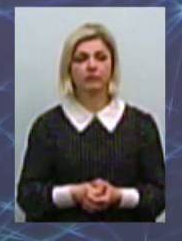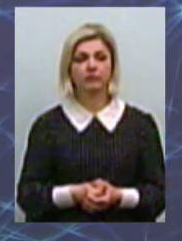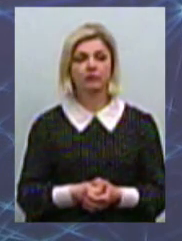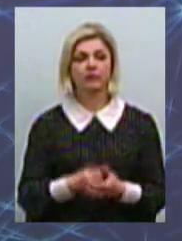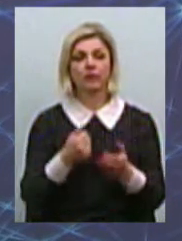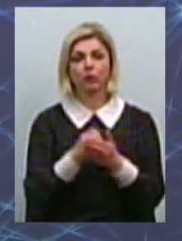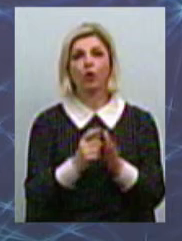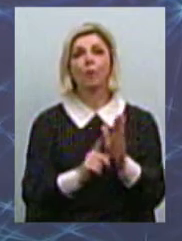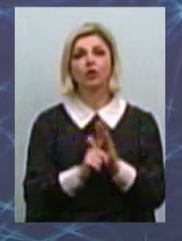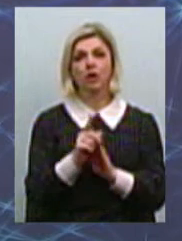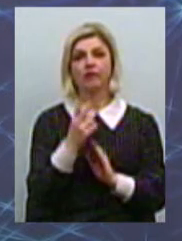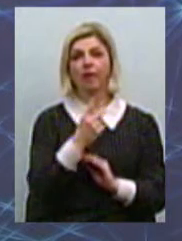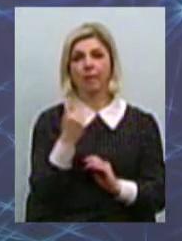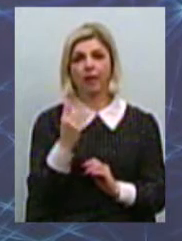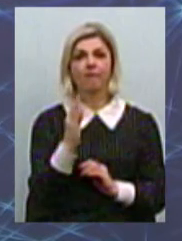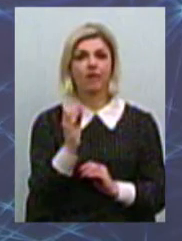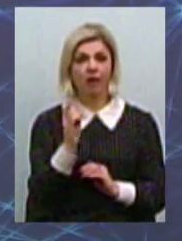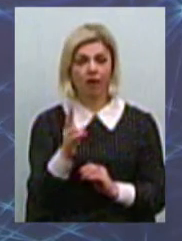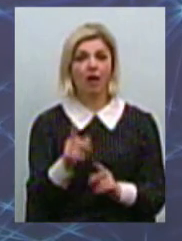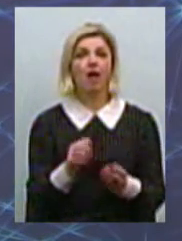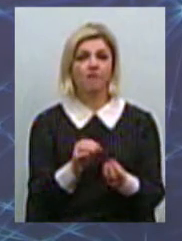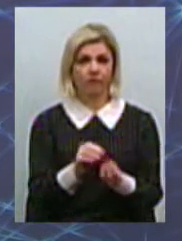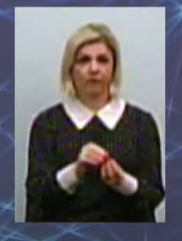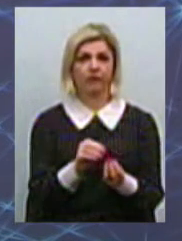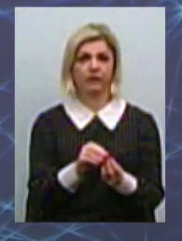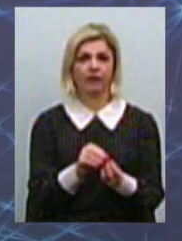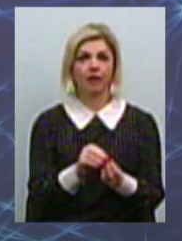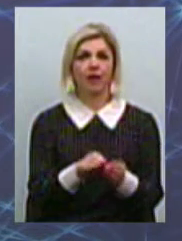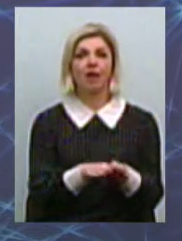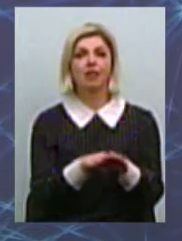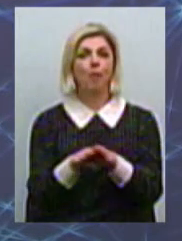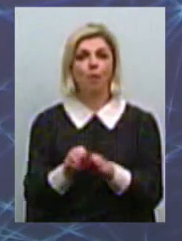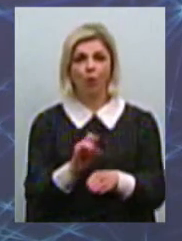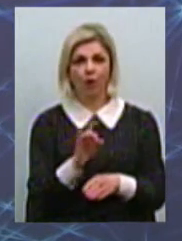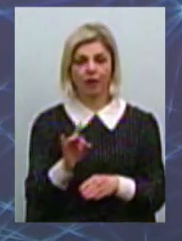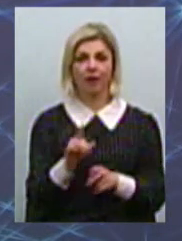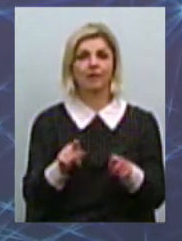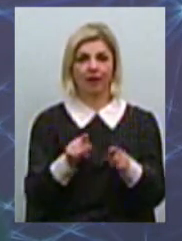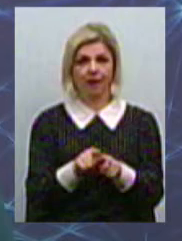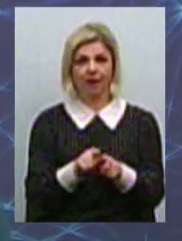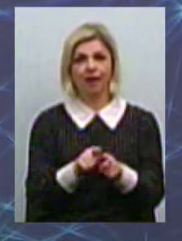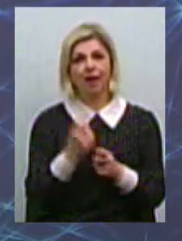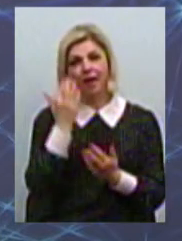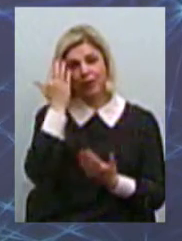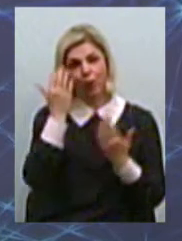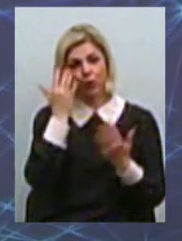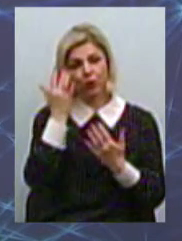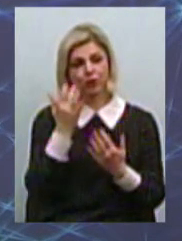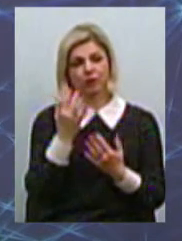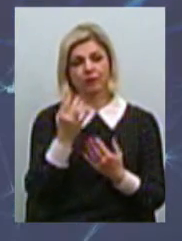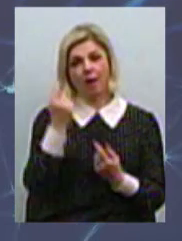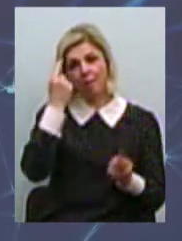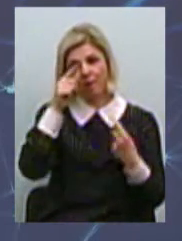21-го століття з тим же самим набором от таких ідеологічних